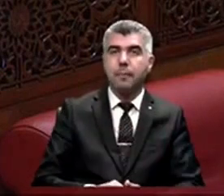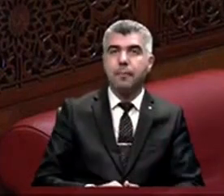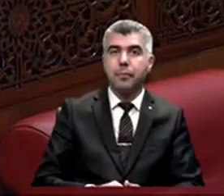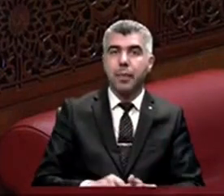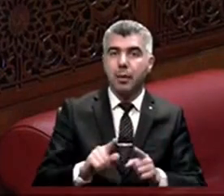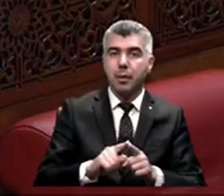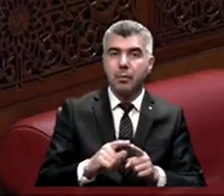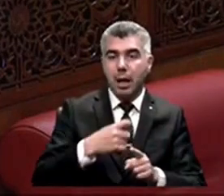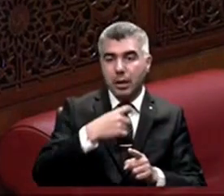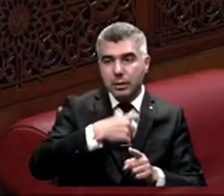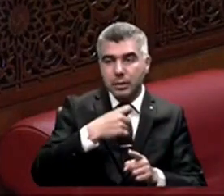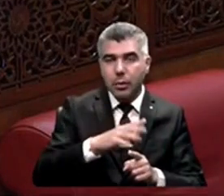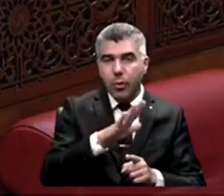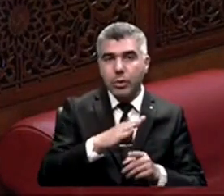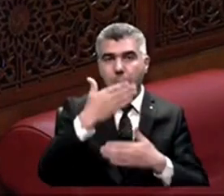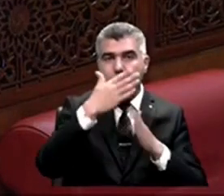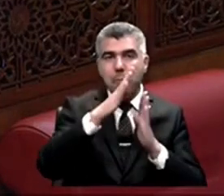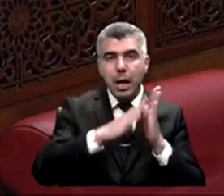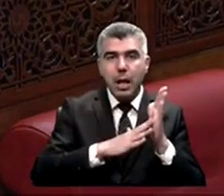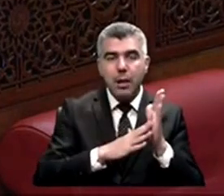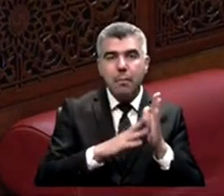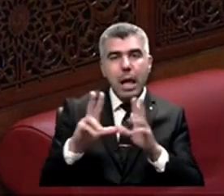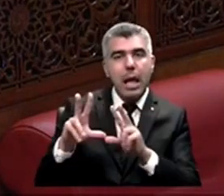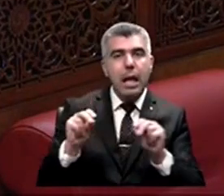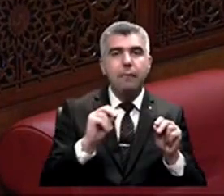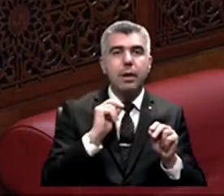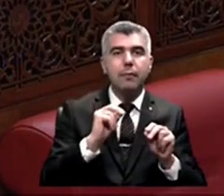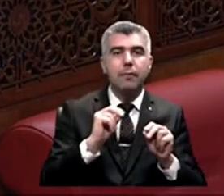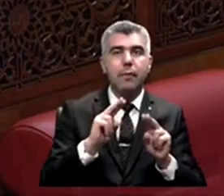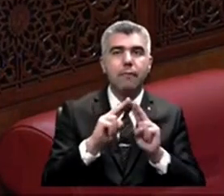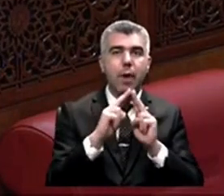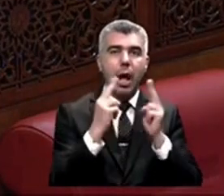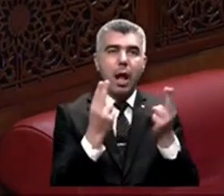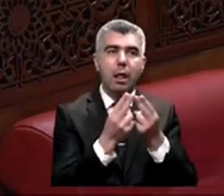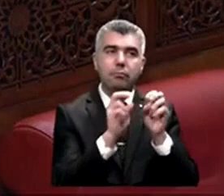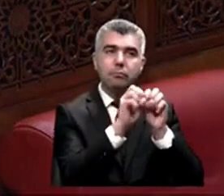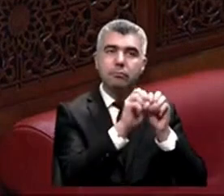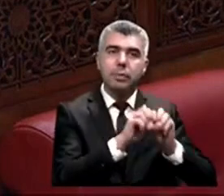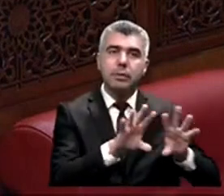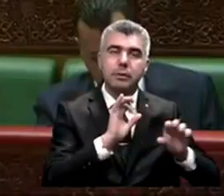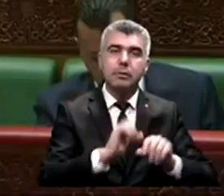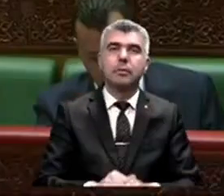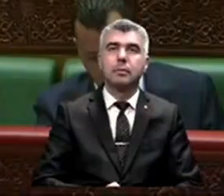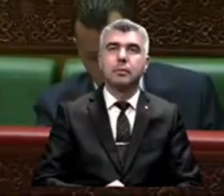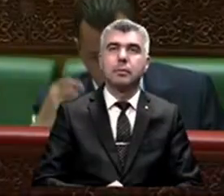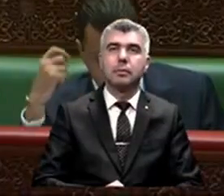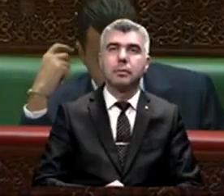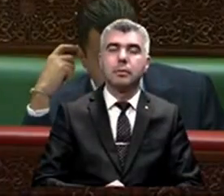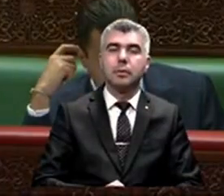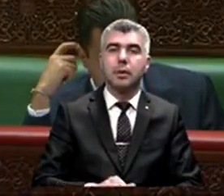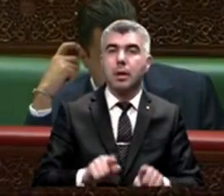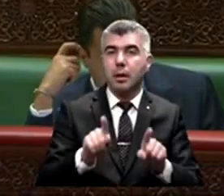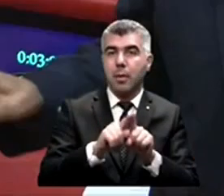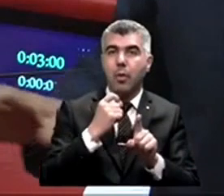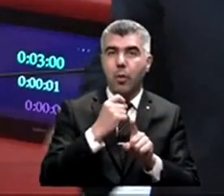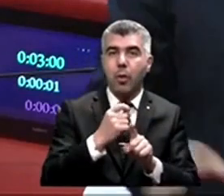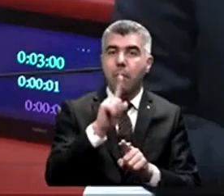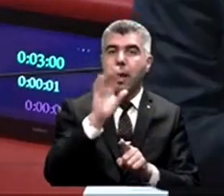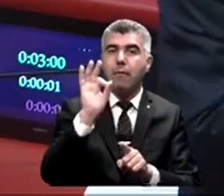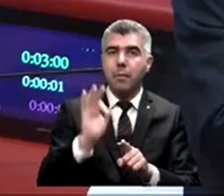ديالنا في صالح الجميع، لذلك تدخلنا، ولكن ما عمر هذيك الثقه كتوصل، يعني